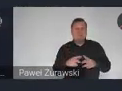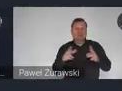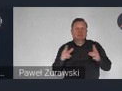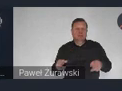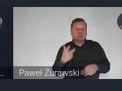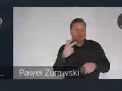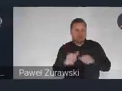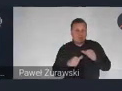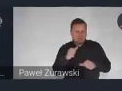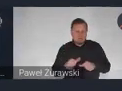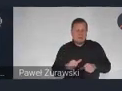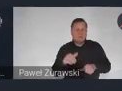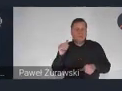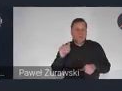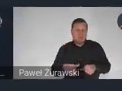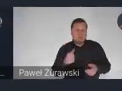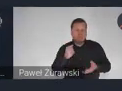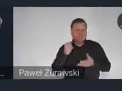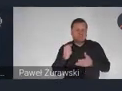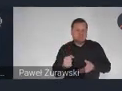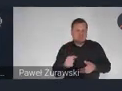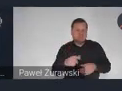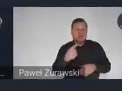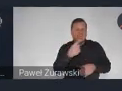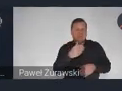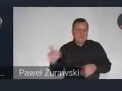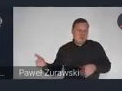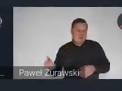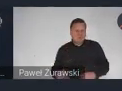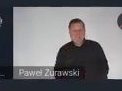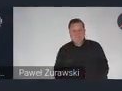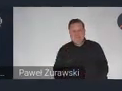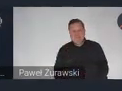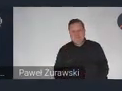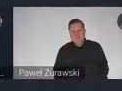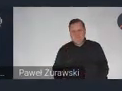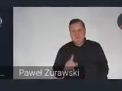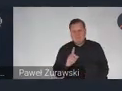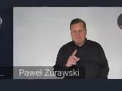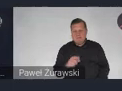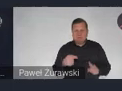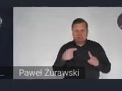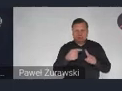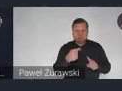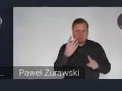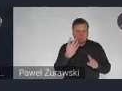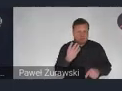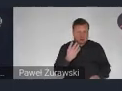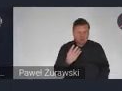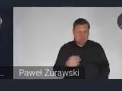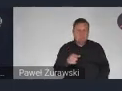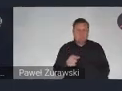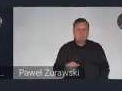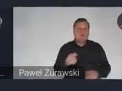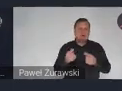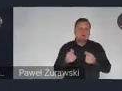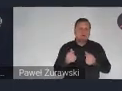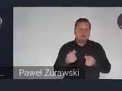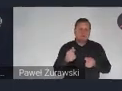ubiegać się o środki w wysokości miliona złotych natomiast w priorytecie czwartym ta kwota jest